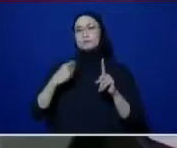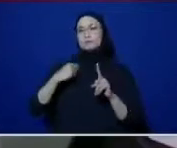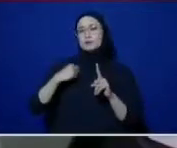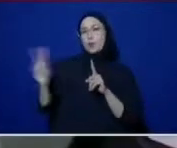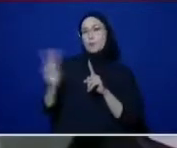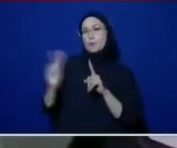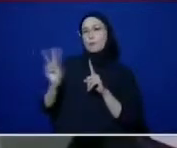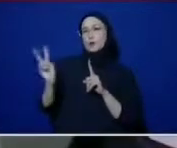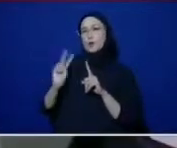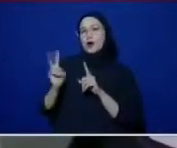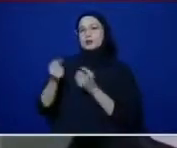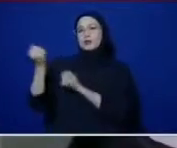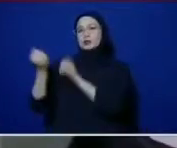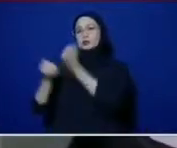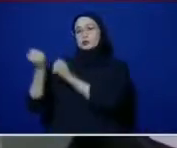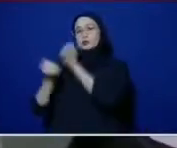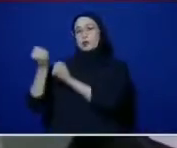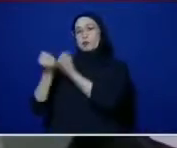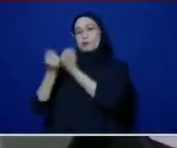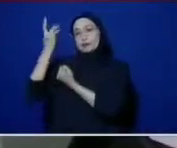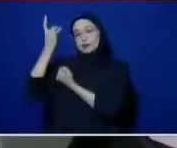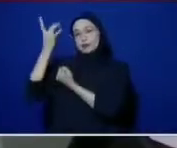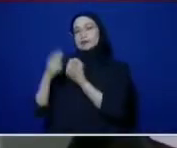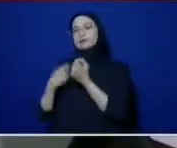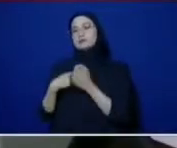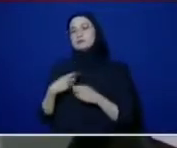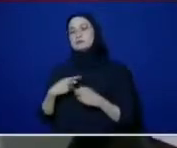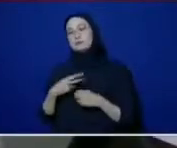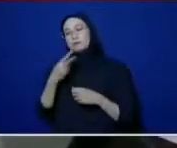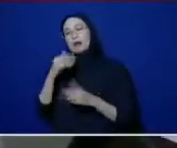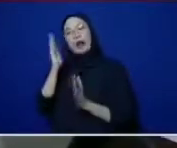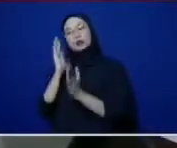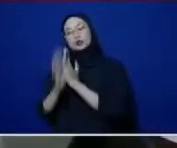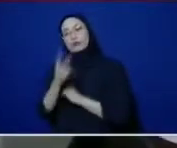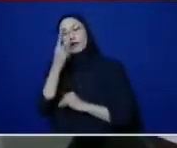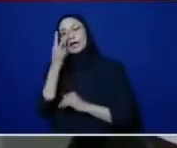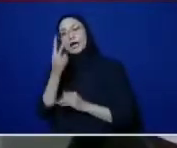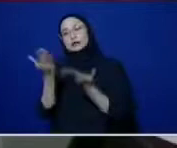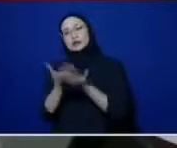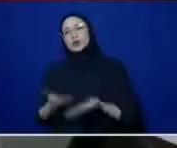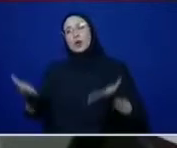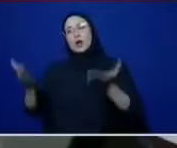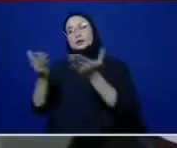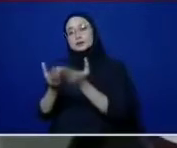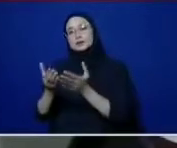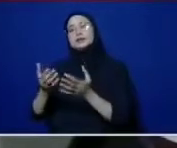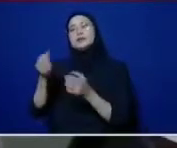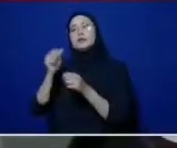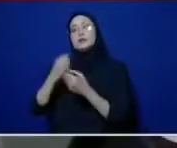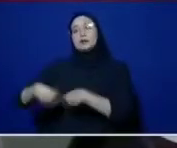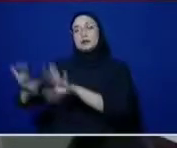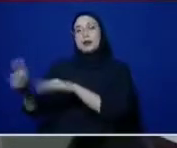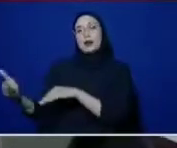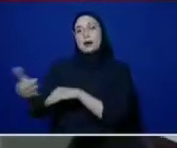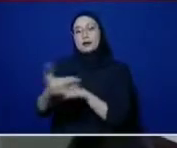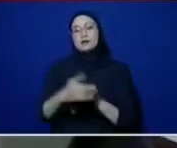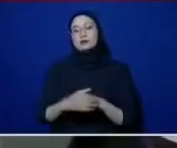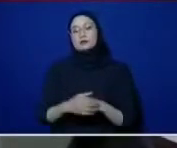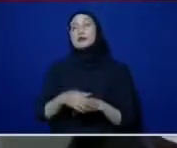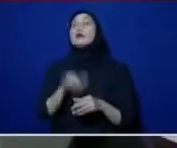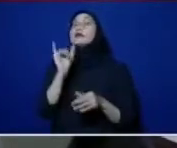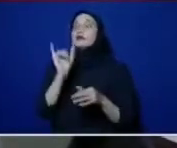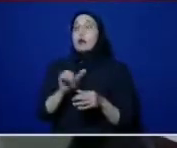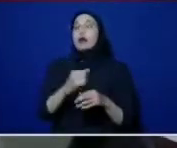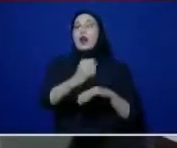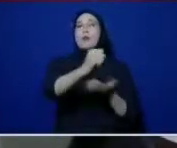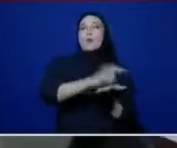sopir, berdua saja ke sana untuk memastikan bagaimana kondisi nelayan yang benar. Karena betul bahwa banyak laporan ke